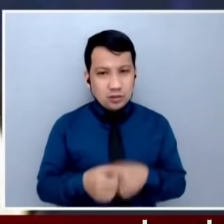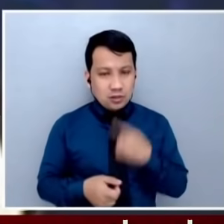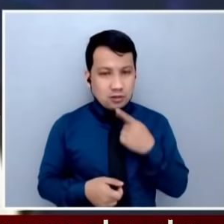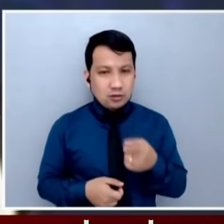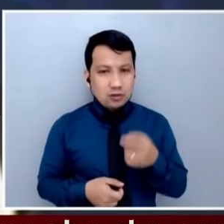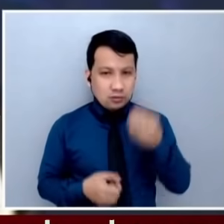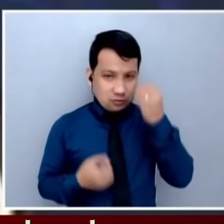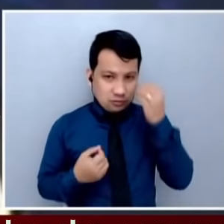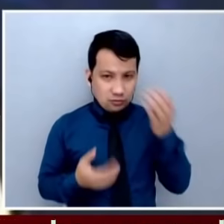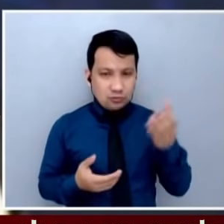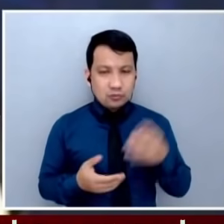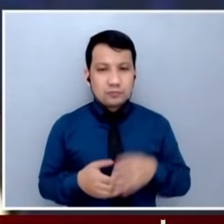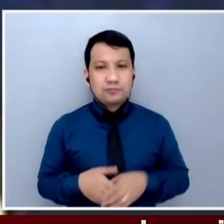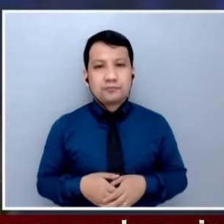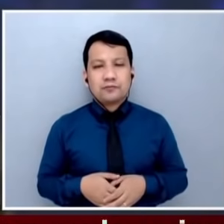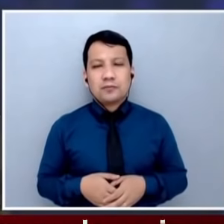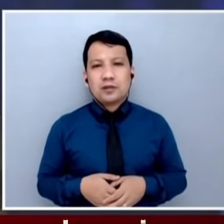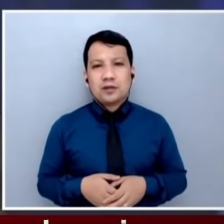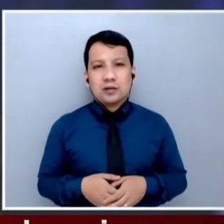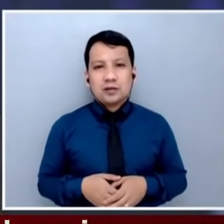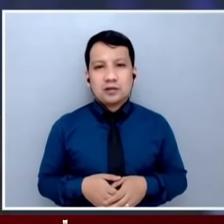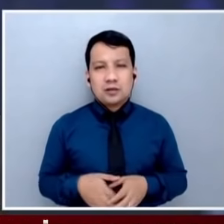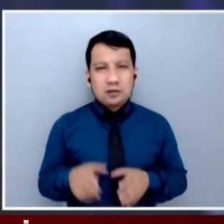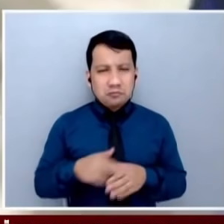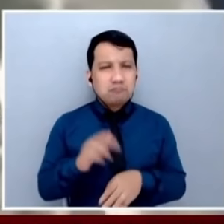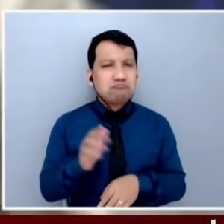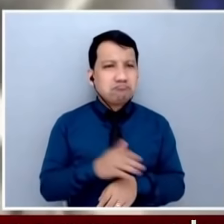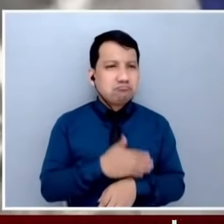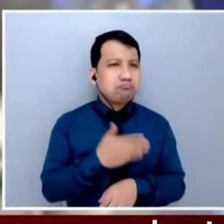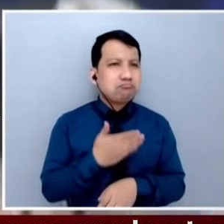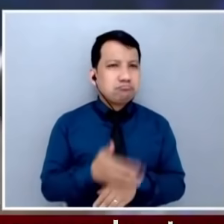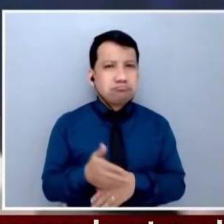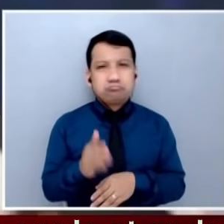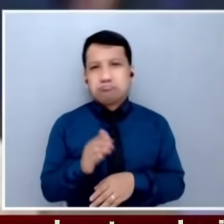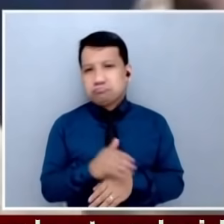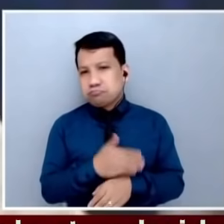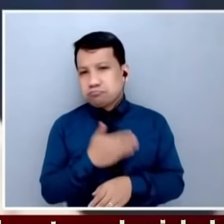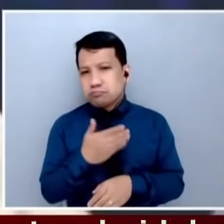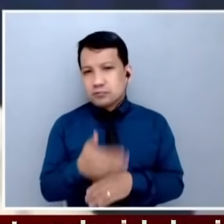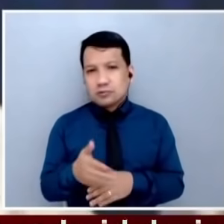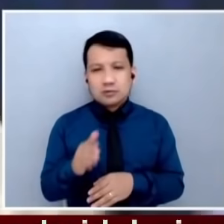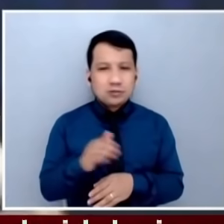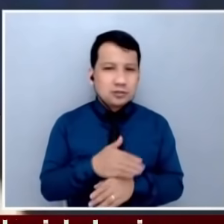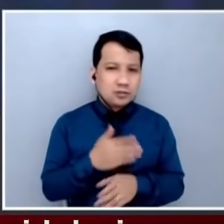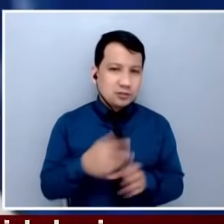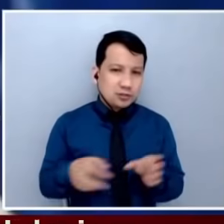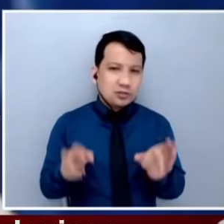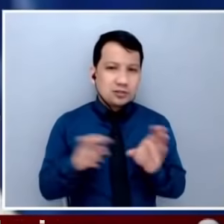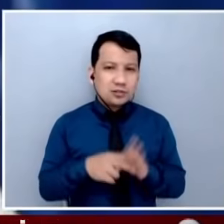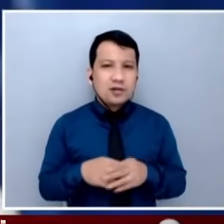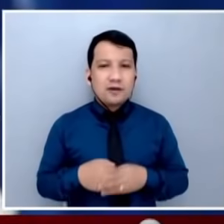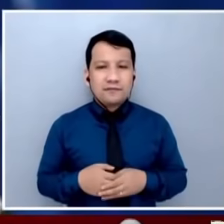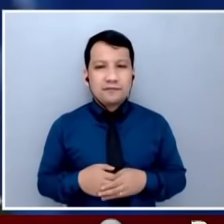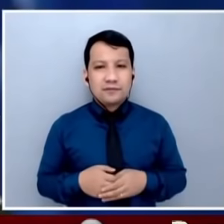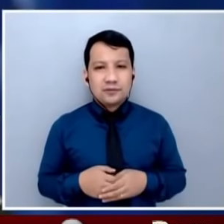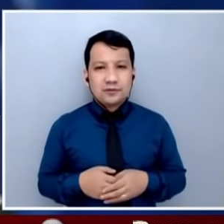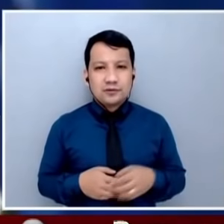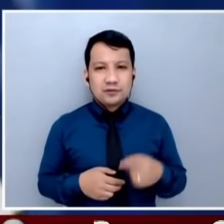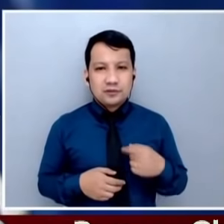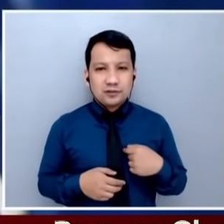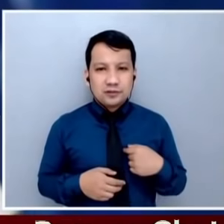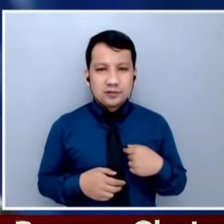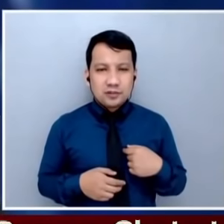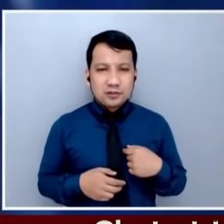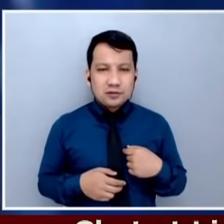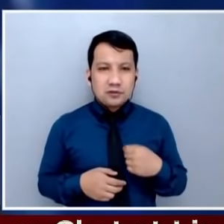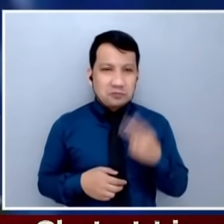to the moon and let me play among the stars. I know your eyes